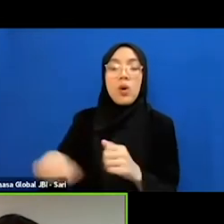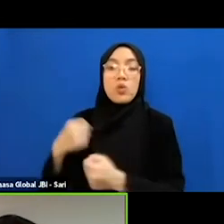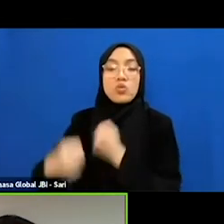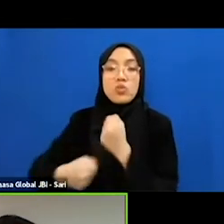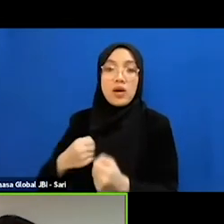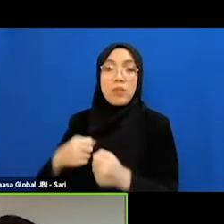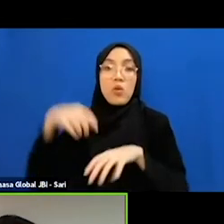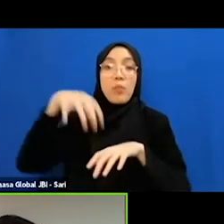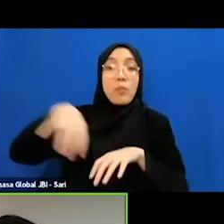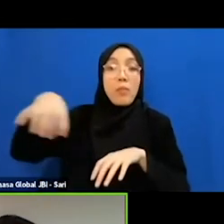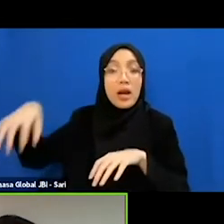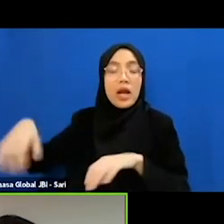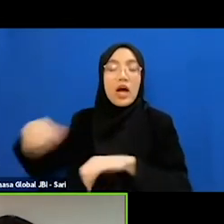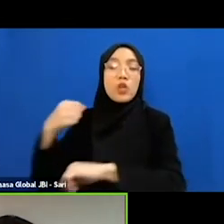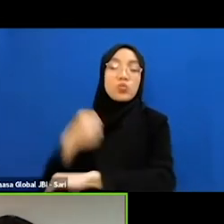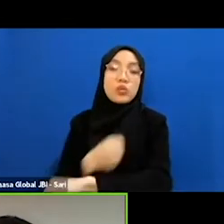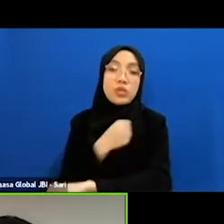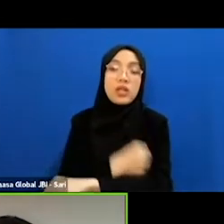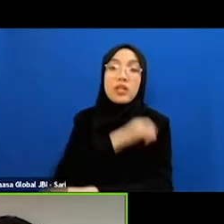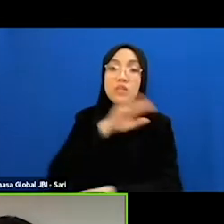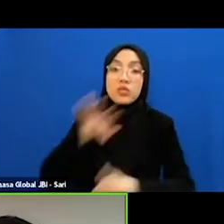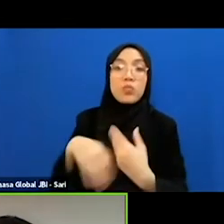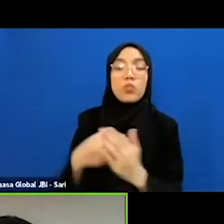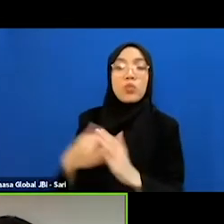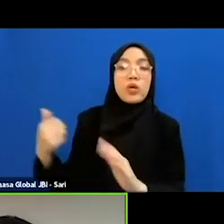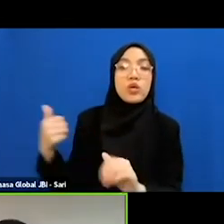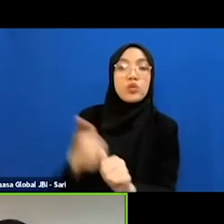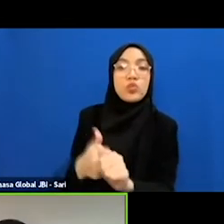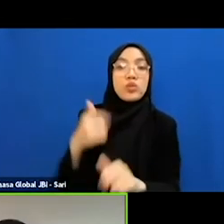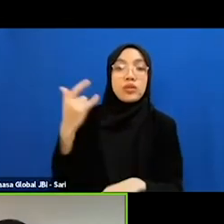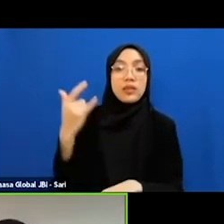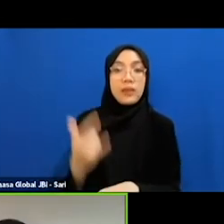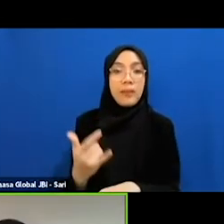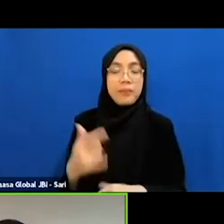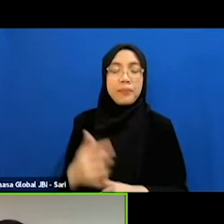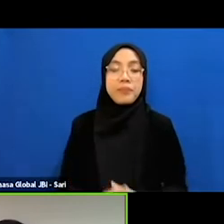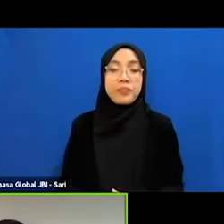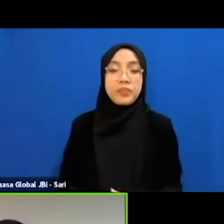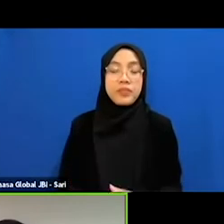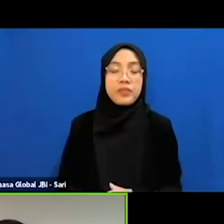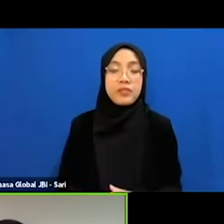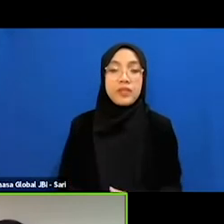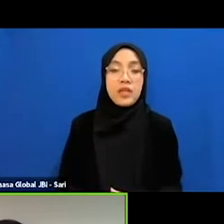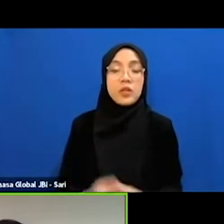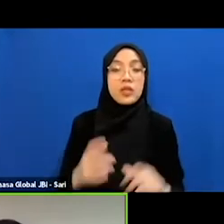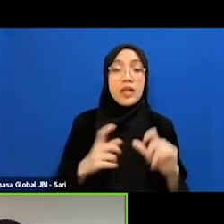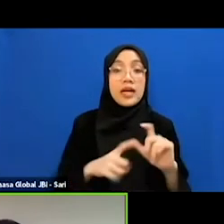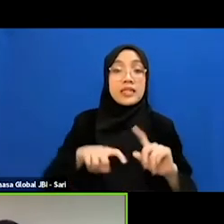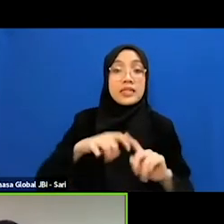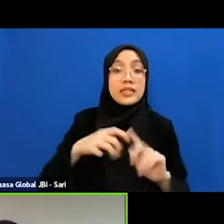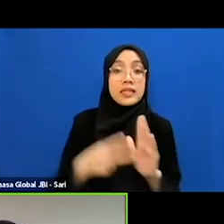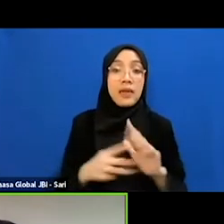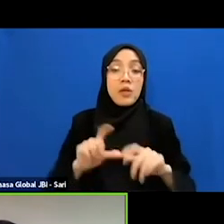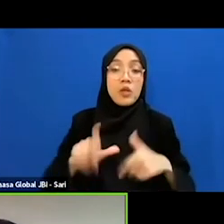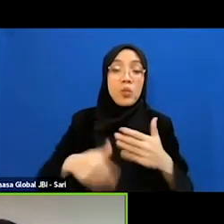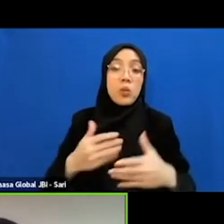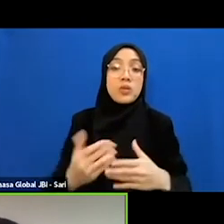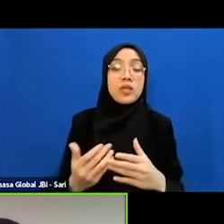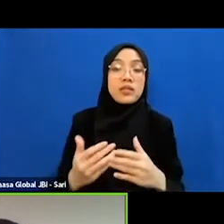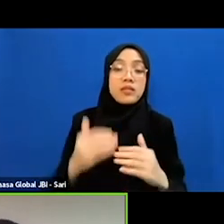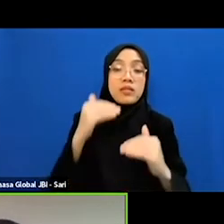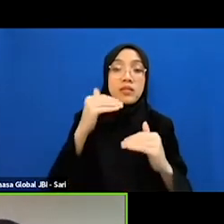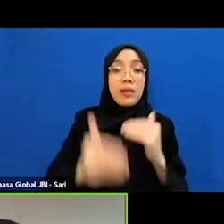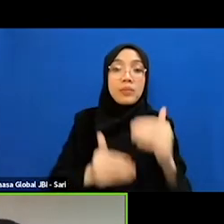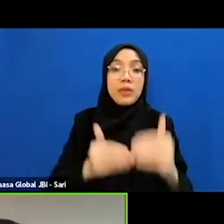baik barang maupun jasa aha Nah itu skema yang harus kita apa